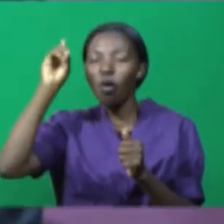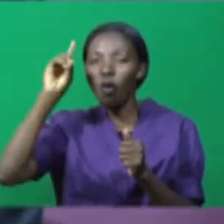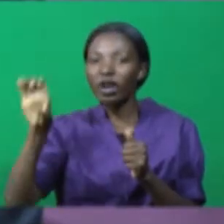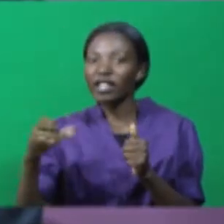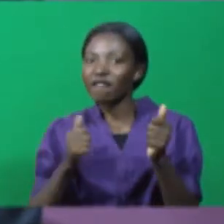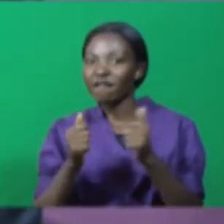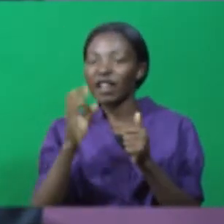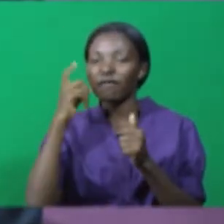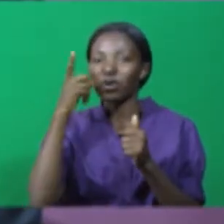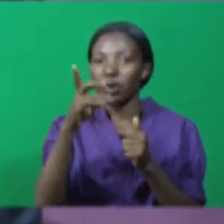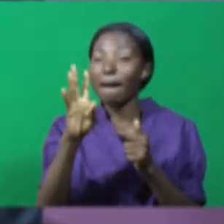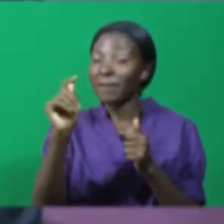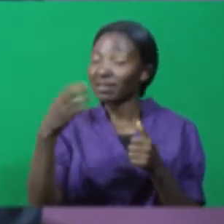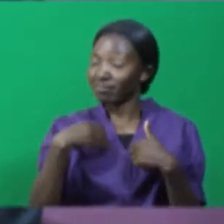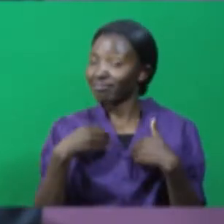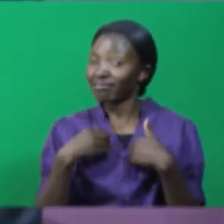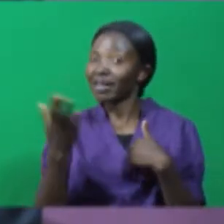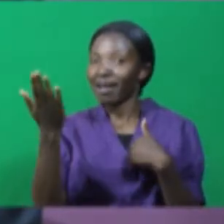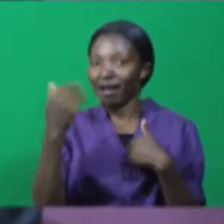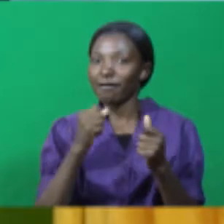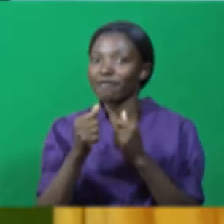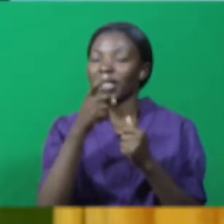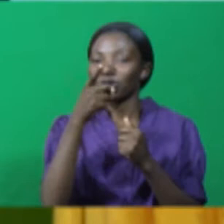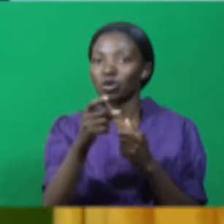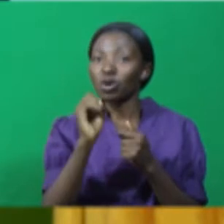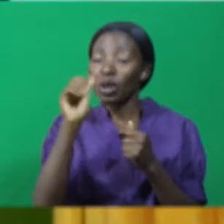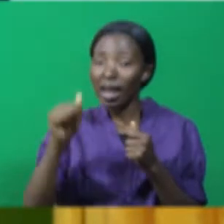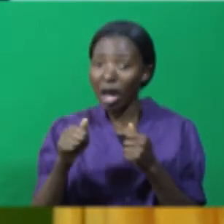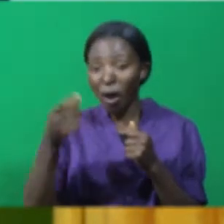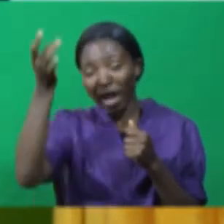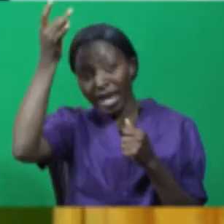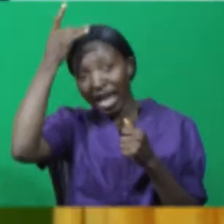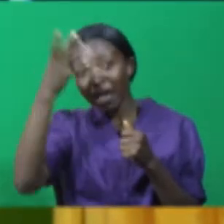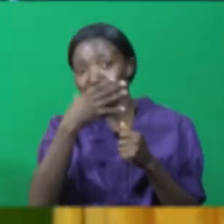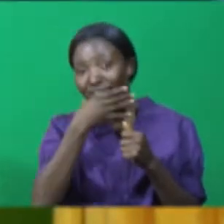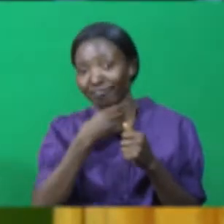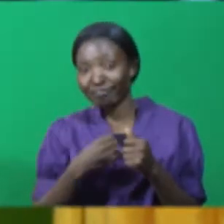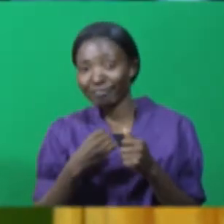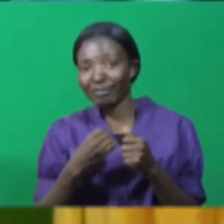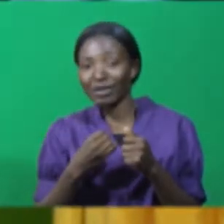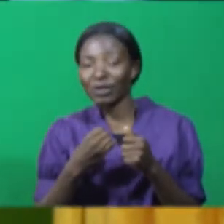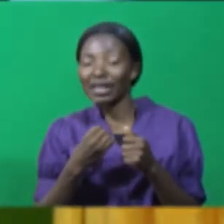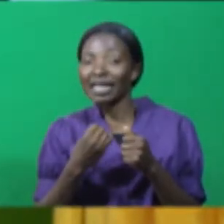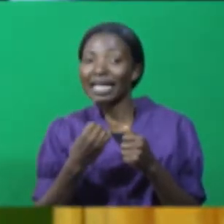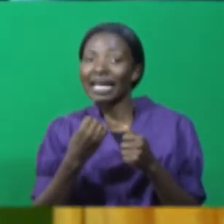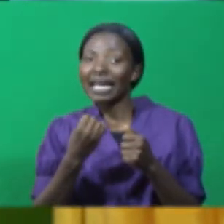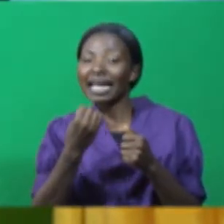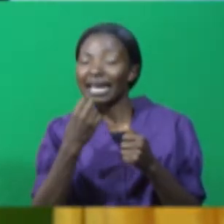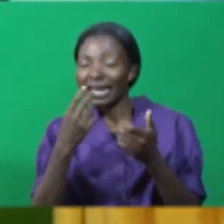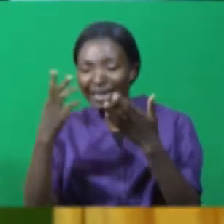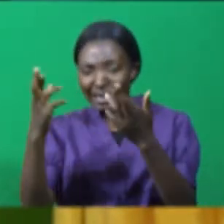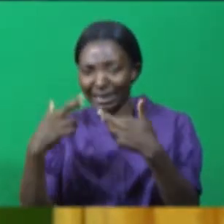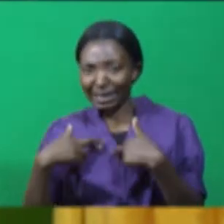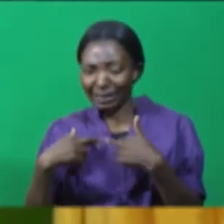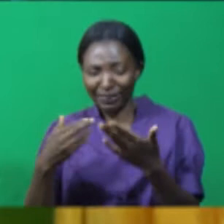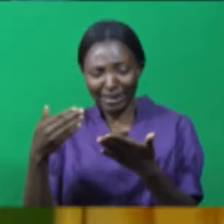pangu. Ndiri kuuya. Saka Hezekia paakareceiva tsamba iyayo akangoti apedza kuverenga ndobva ati iye haisi yangu iyi mwari